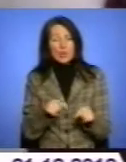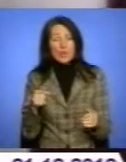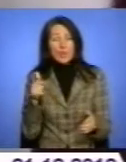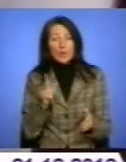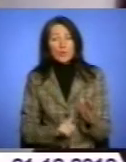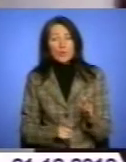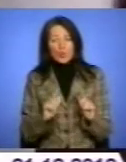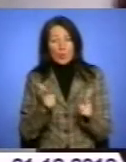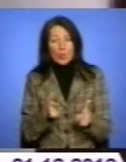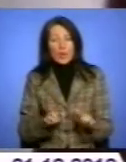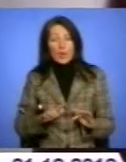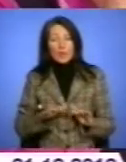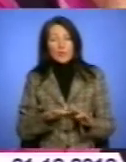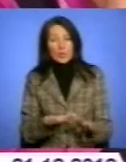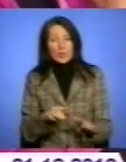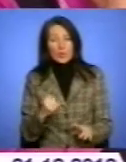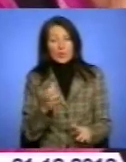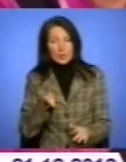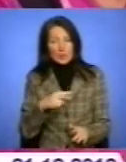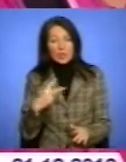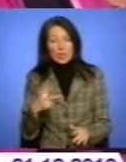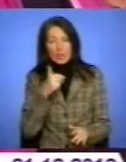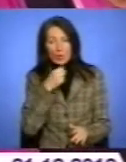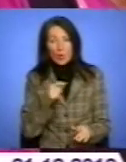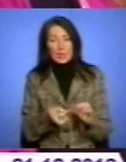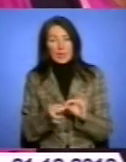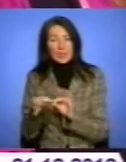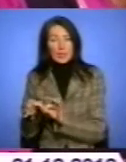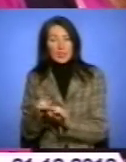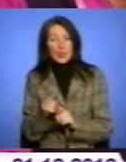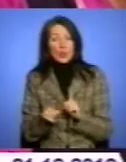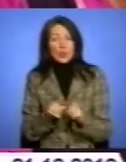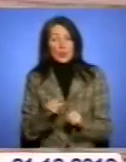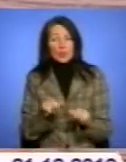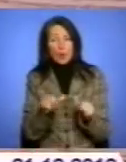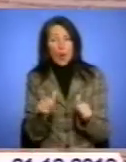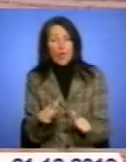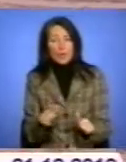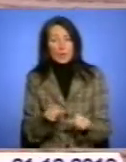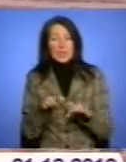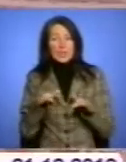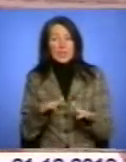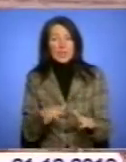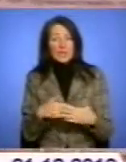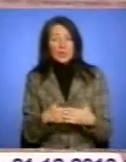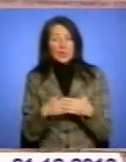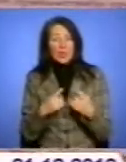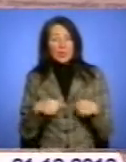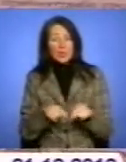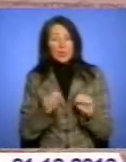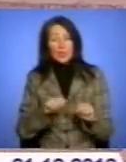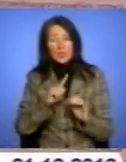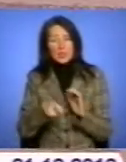січня 2013 року. Детальніше про зміни щодо оформлення та діяльності громадських організацій можна дізнатися у Головному